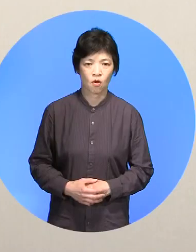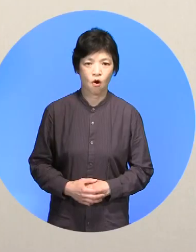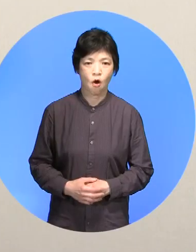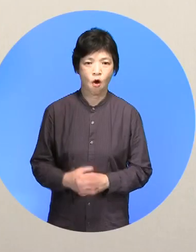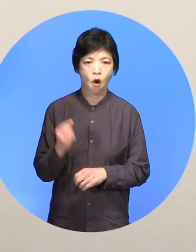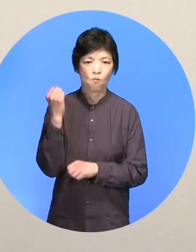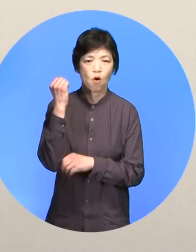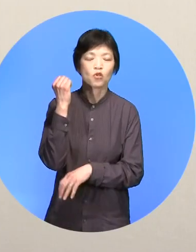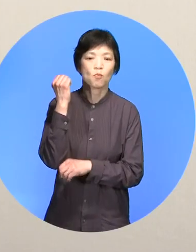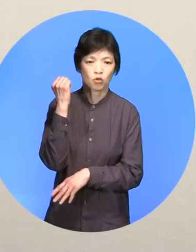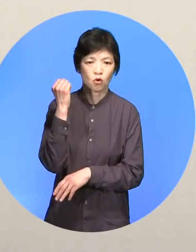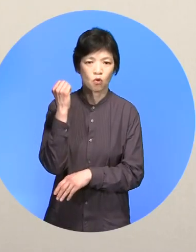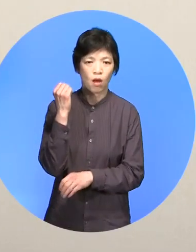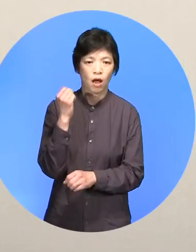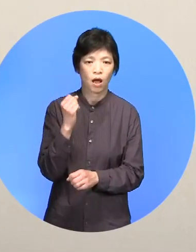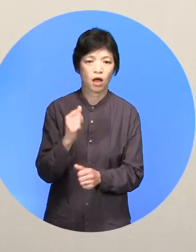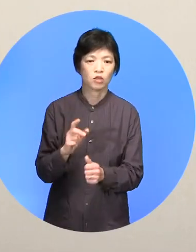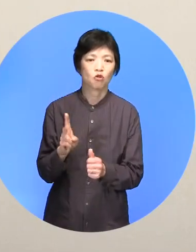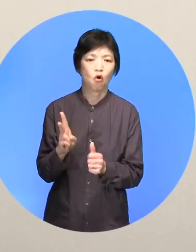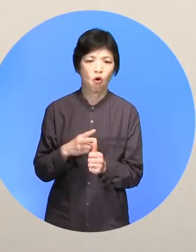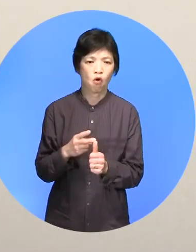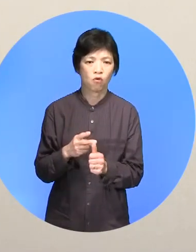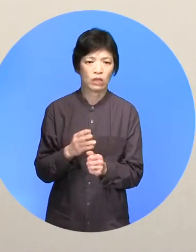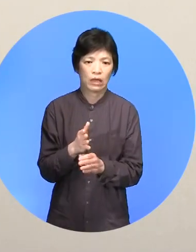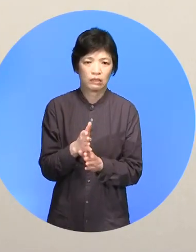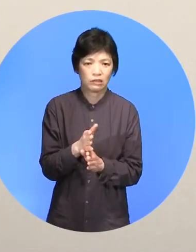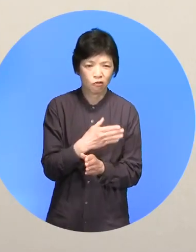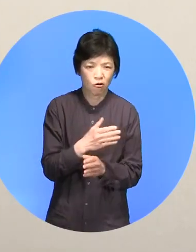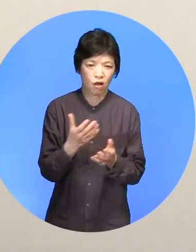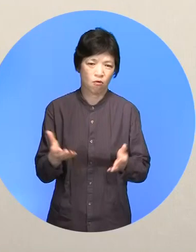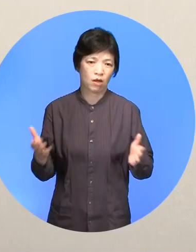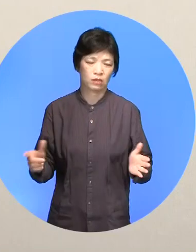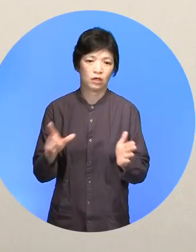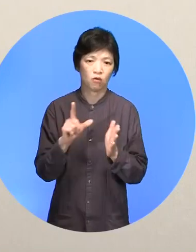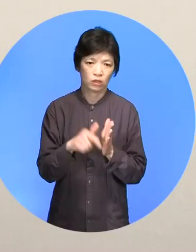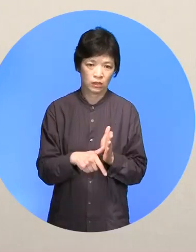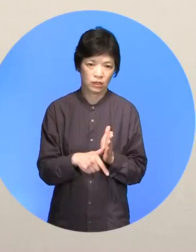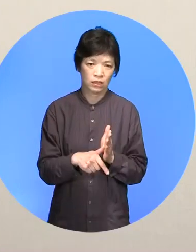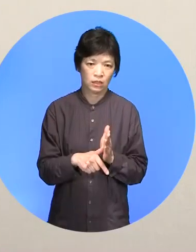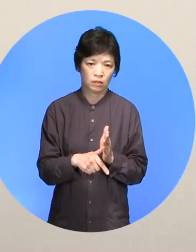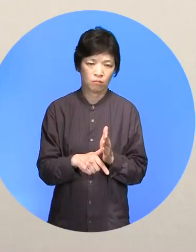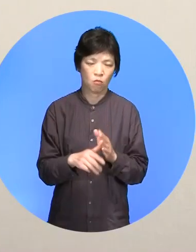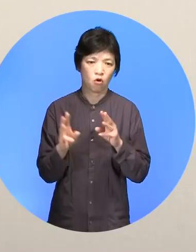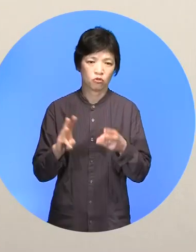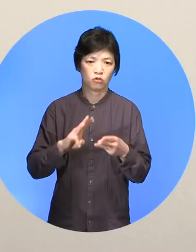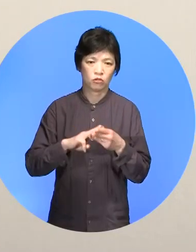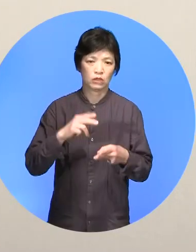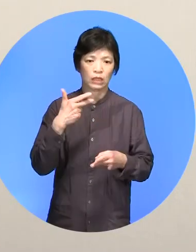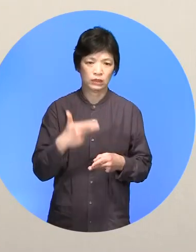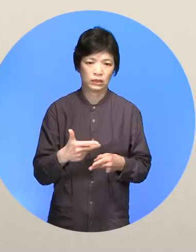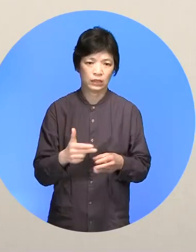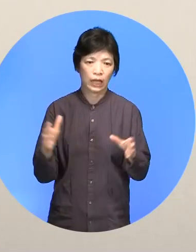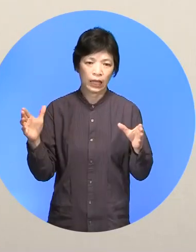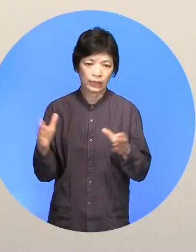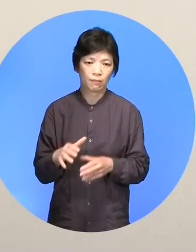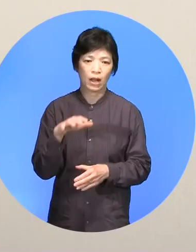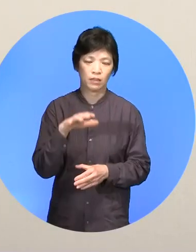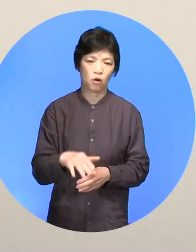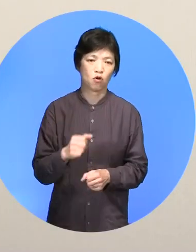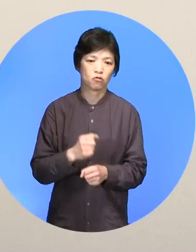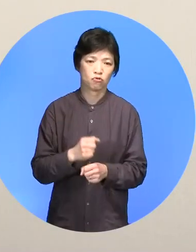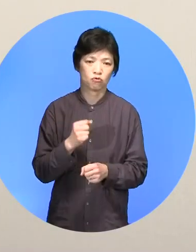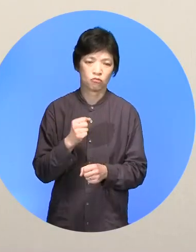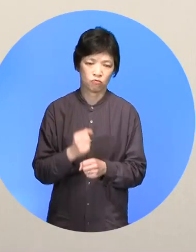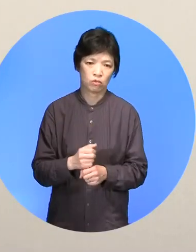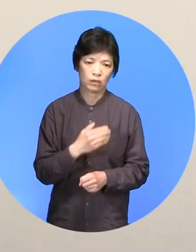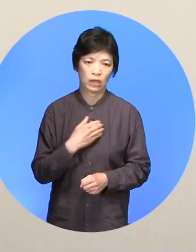元々はですね、少年飛行が多かった時に少年たちのですね、たまり場というのを作っていこうと、そういうのが吹田市にできないか